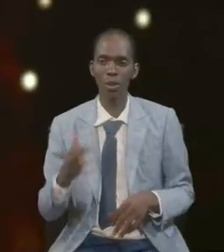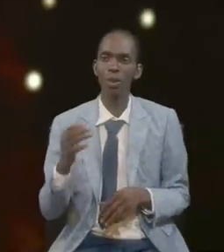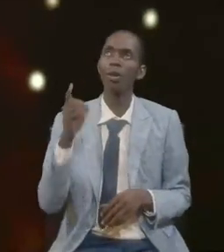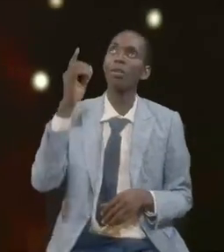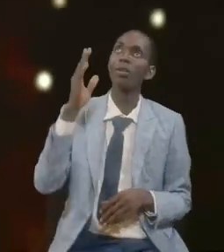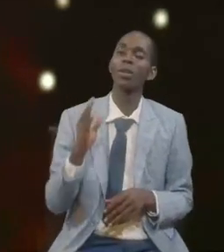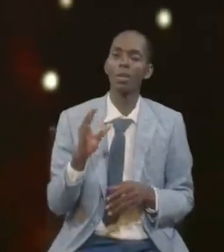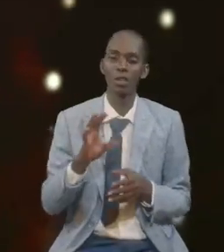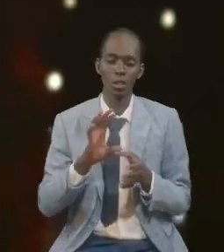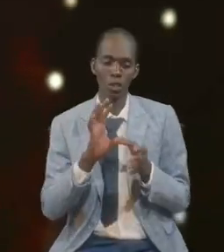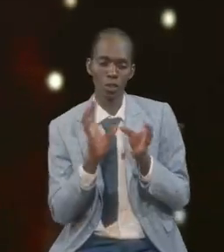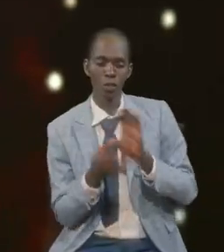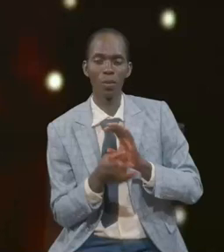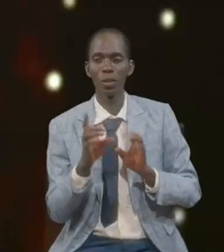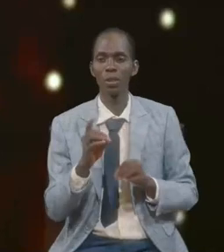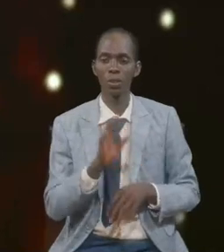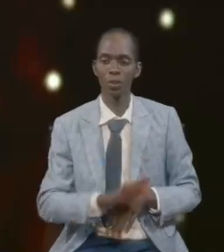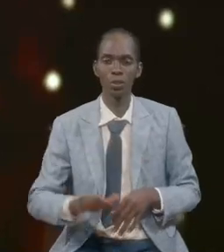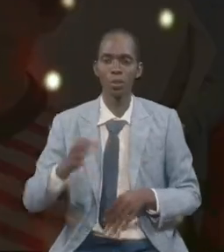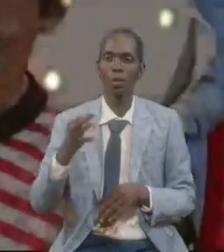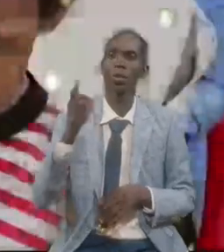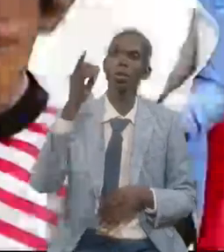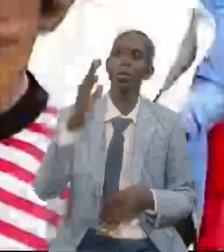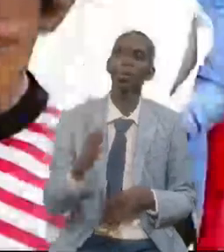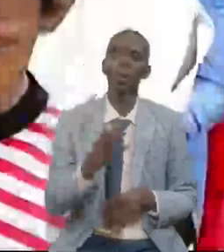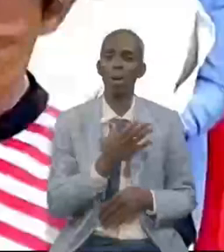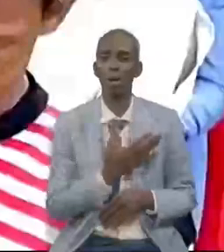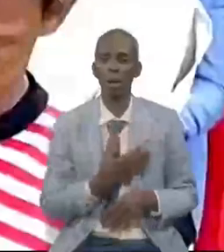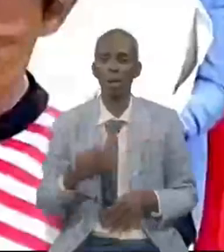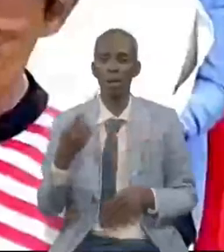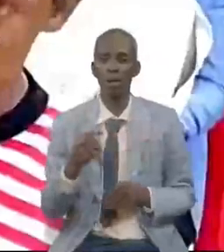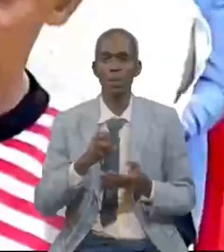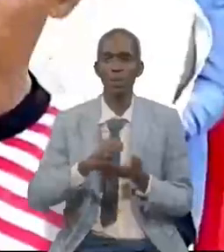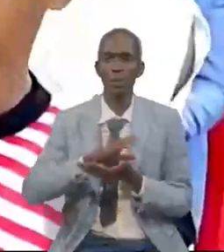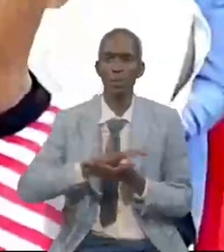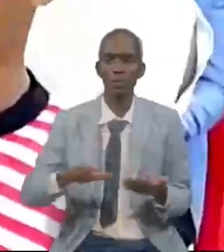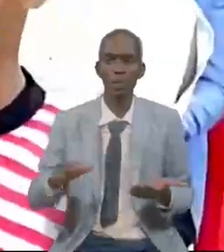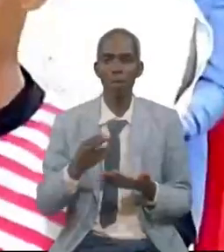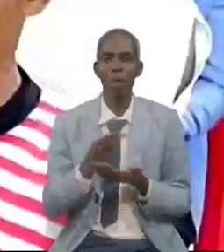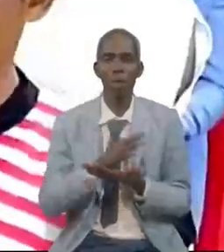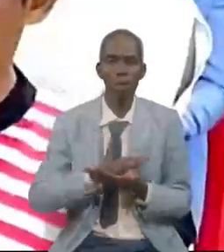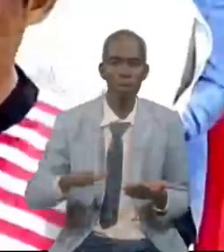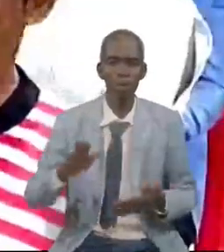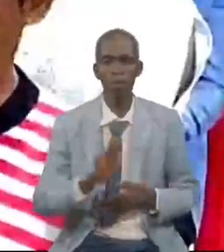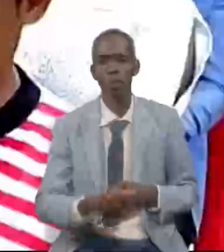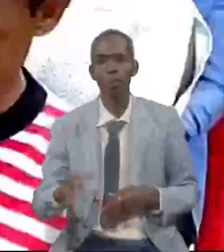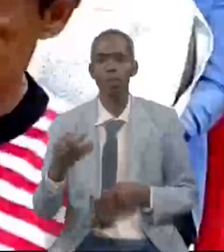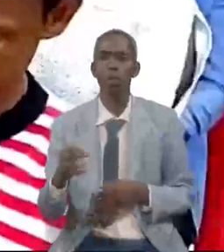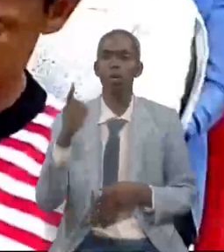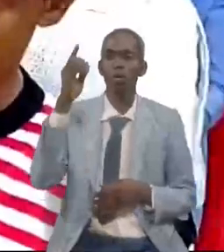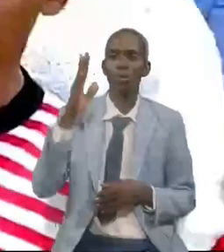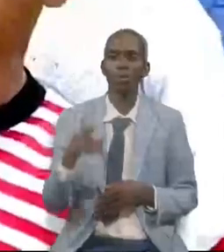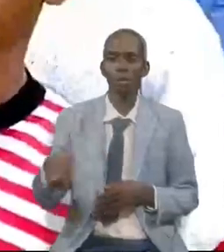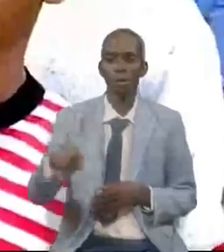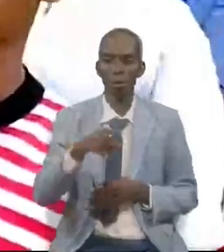nouveau, des enfants de Dieu convertis et des enfants de Dieu saints, sanctifiés.